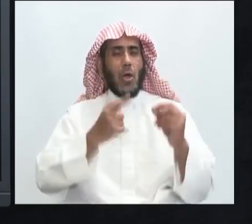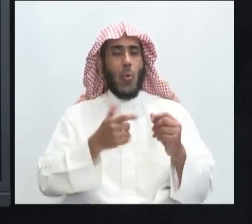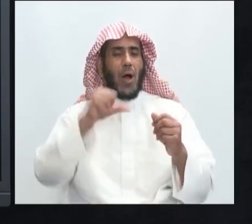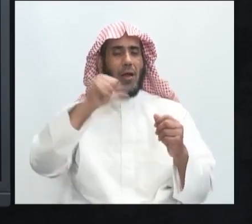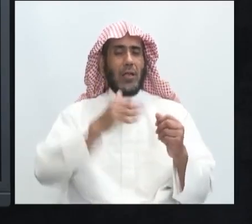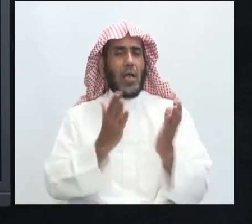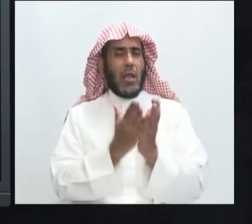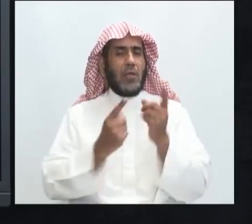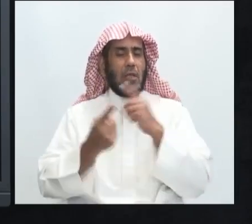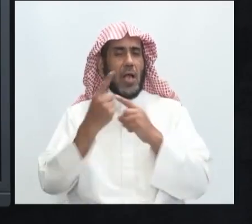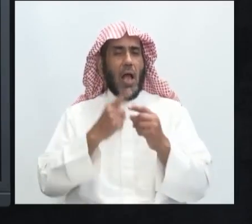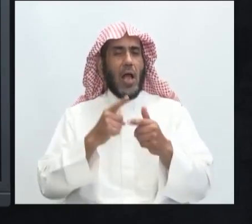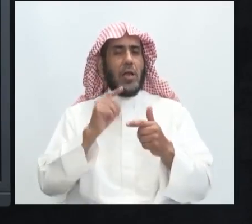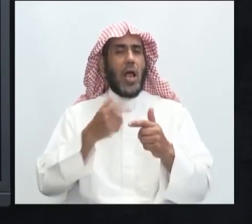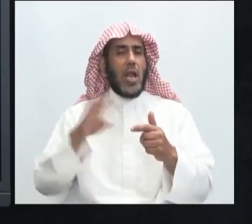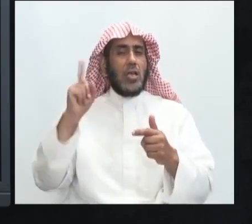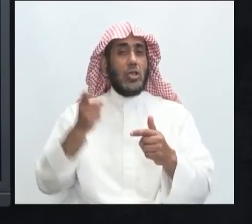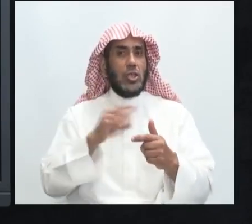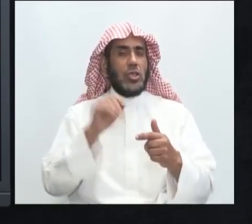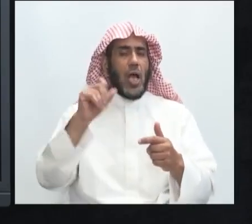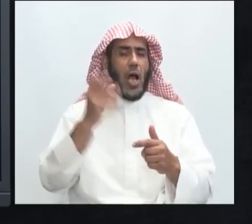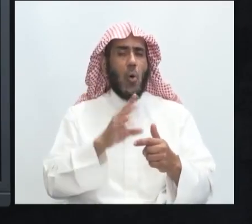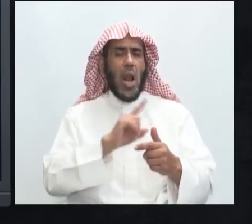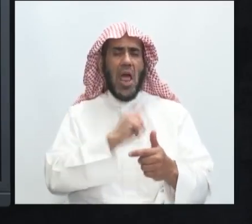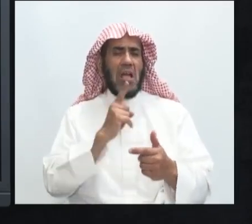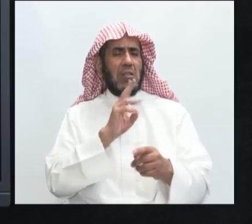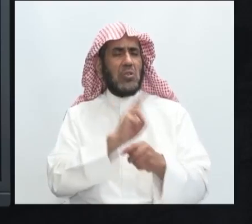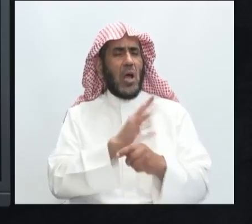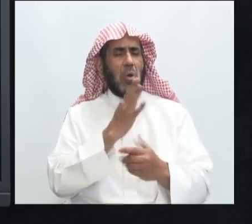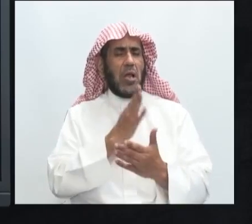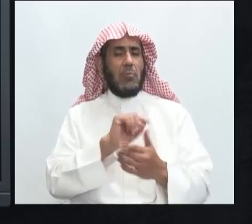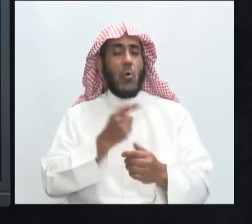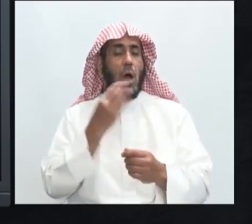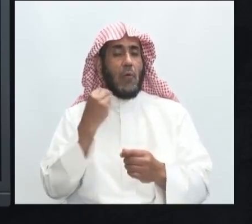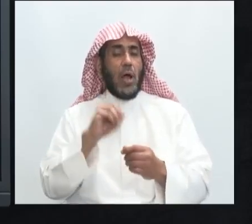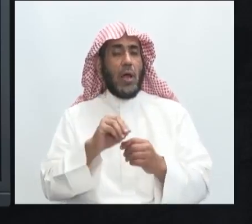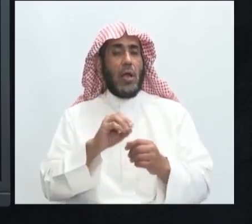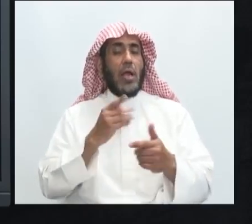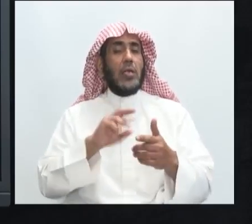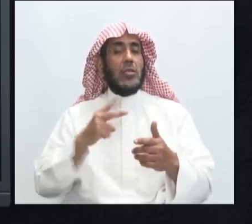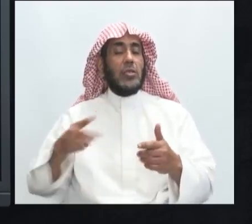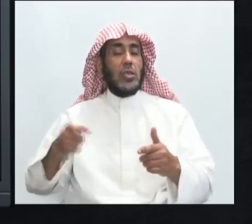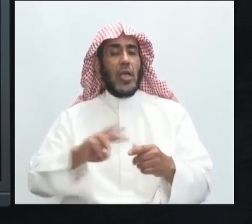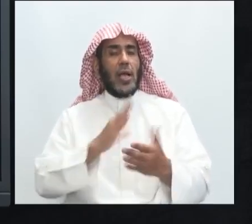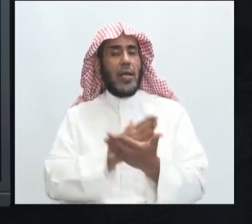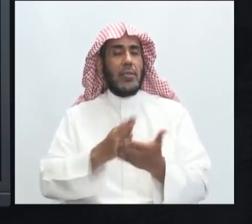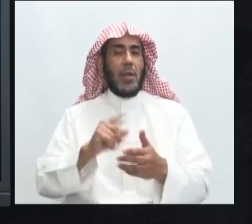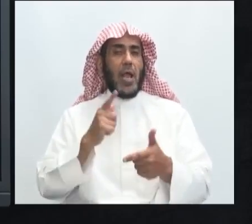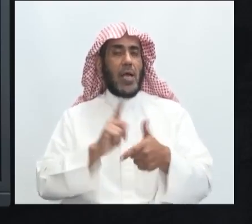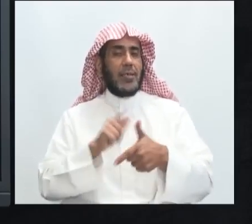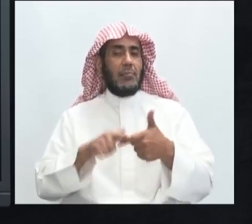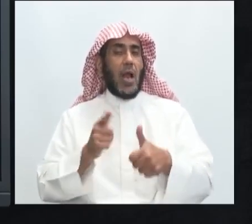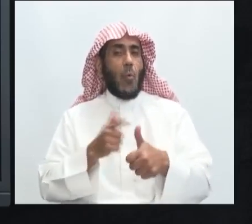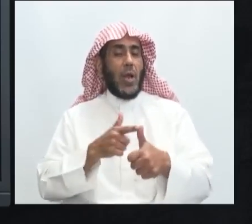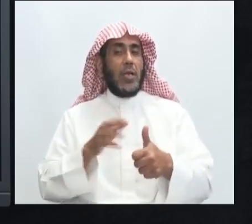في درس الماضي عن الانشاء وعرفنا الانشاء هو الذي لا يحتمل الصدقه او الكذب وعرفنا ايضا ينقسم الى قسمين قسم منه